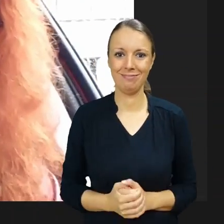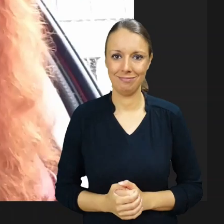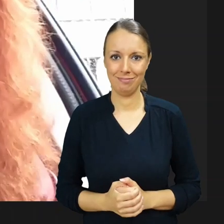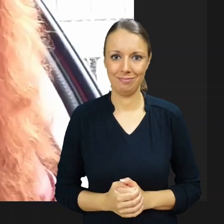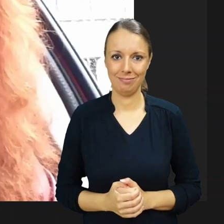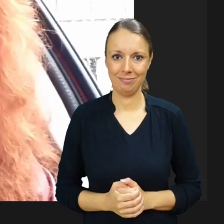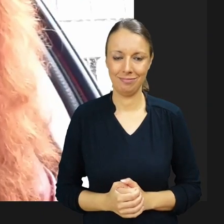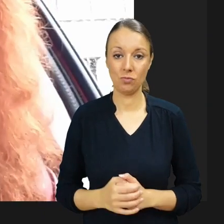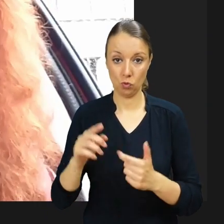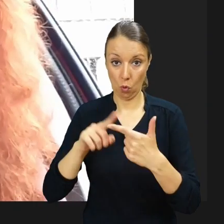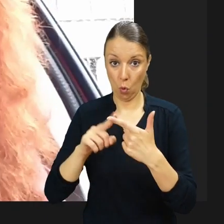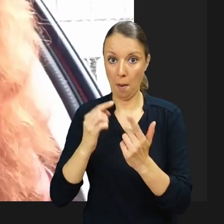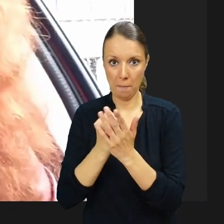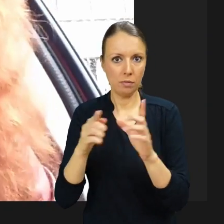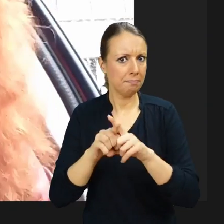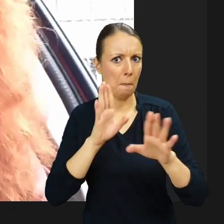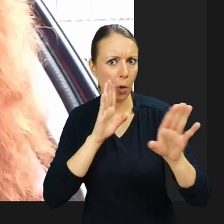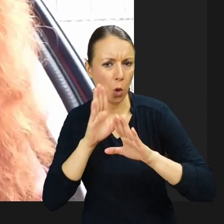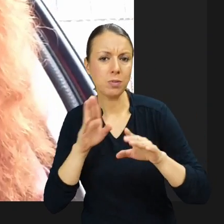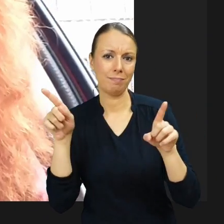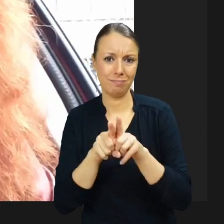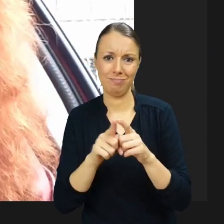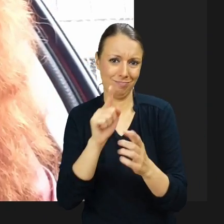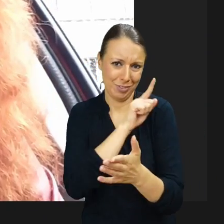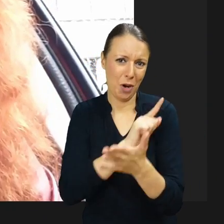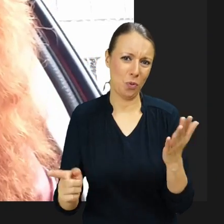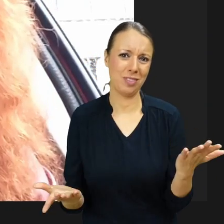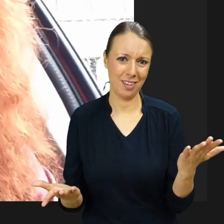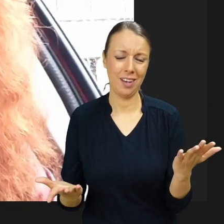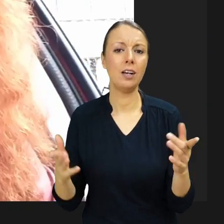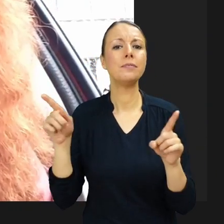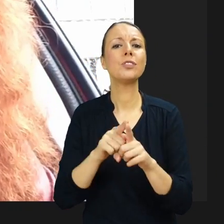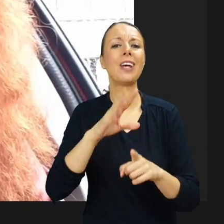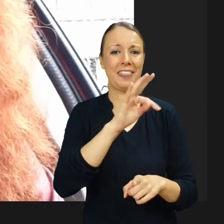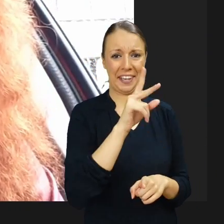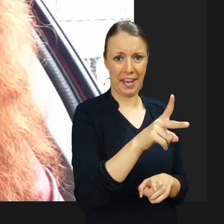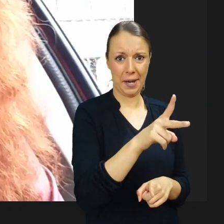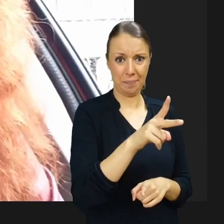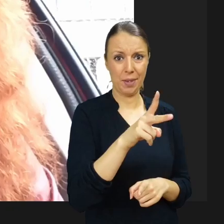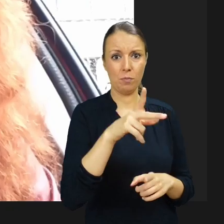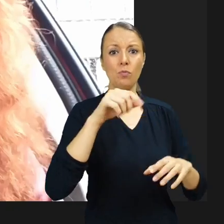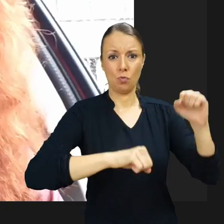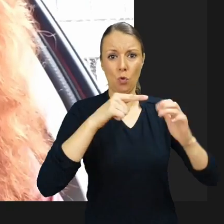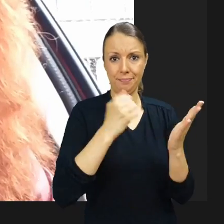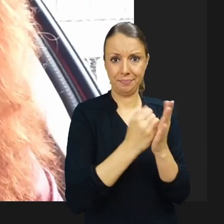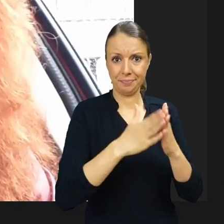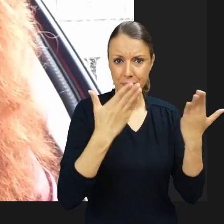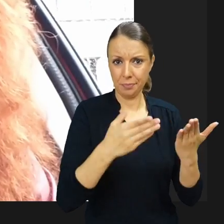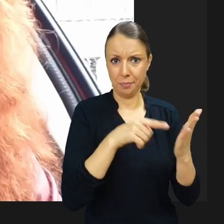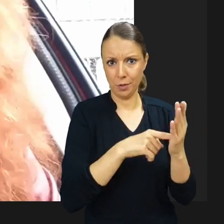też podobna, też przegrana, z Trybunału Konstytucyjnego pytałam, dlaczego utajniono